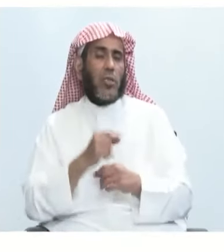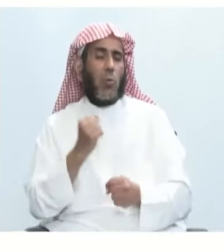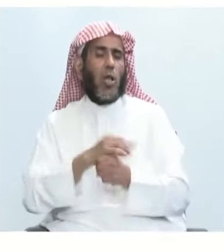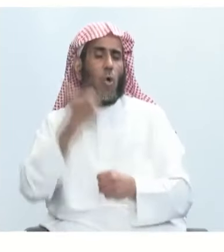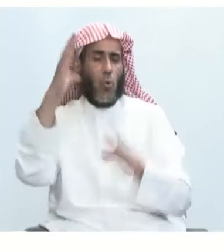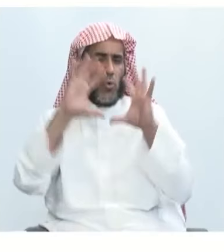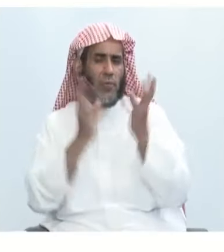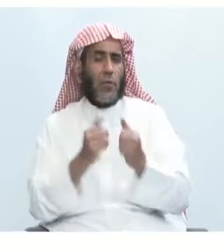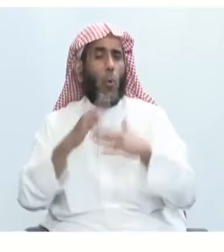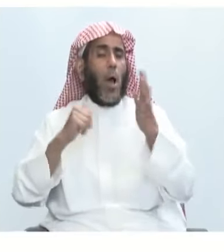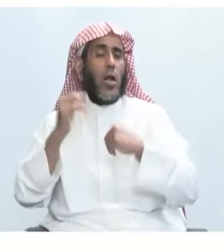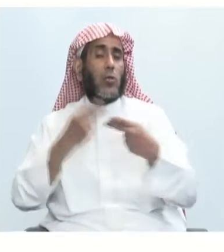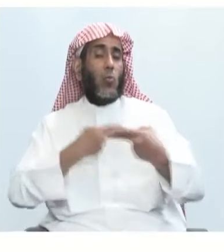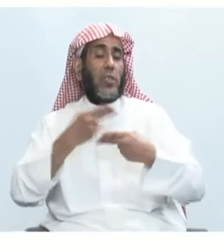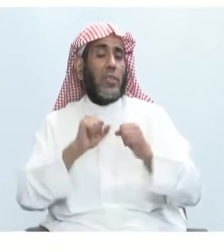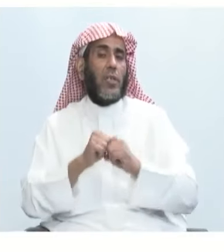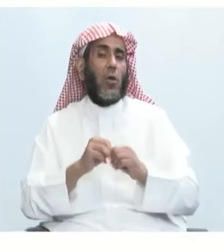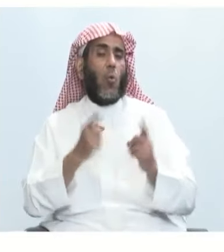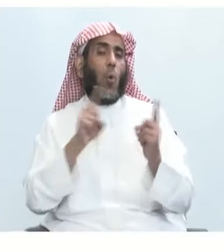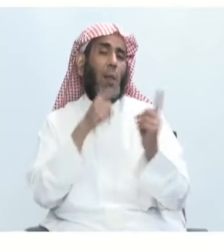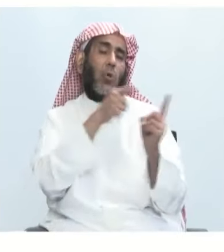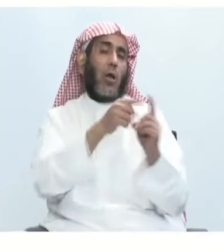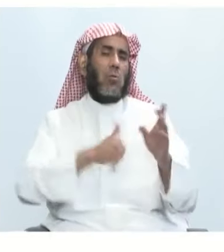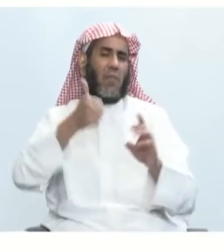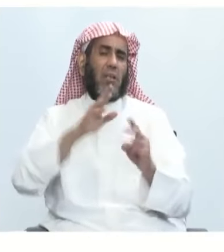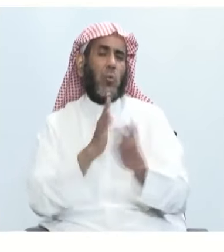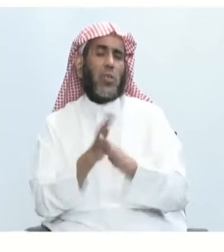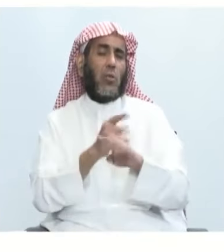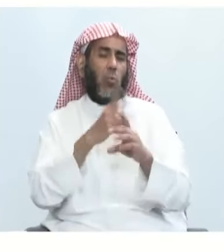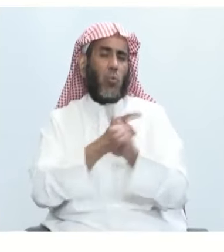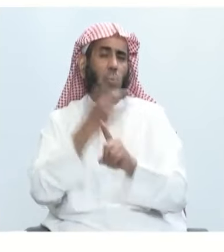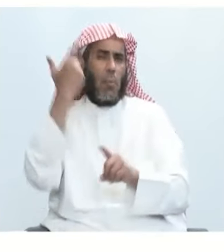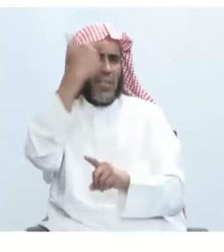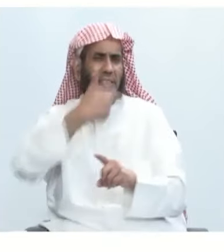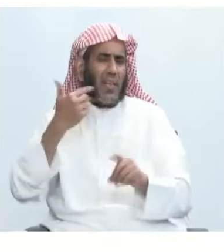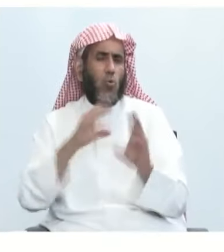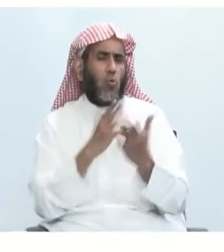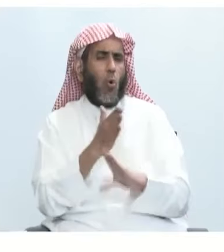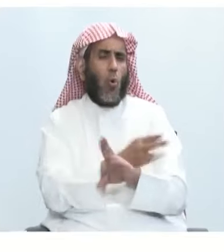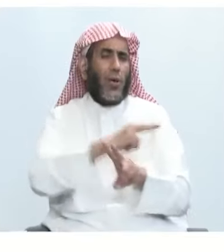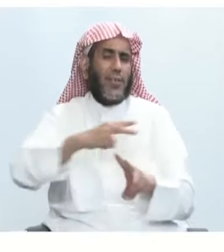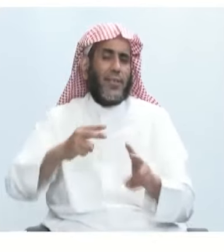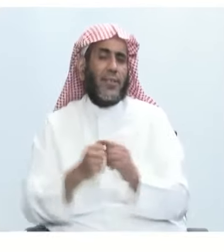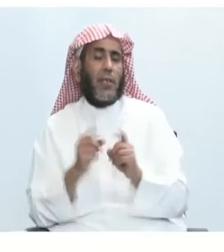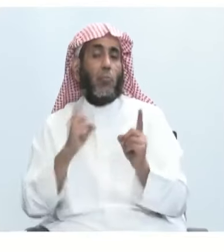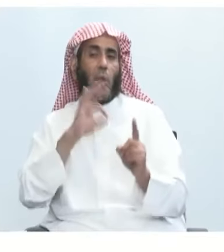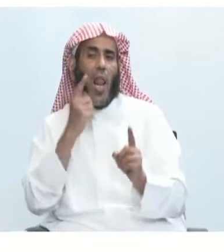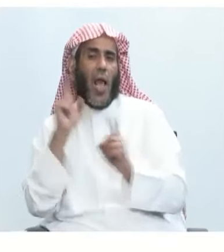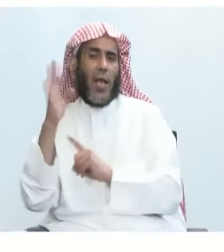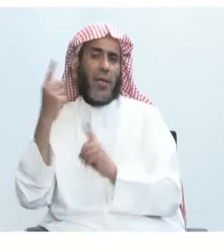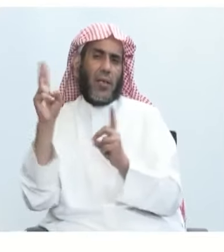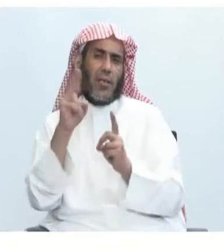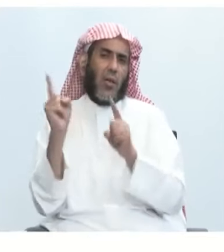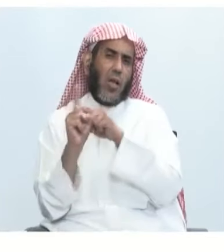وصفاته ومهارته التواصليه والمتلقي كفاءاته واتجاهاته ونمطه الادراكي ونمط شخصيته وهنا متلقي ومتحدث